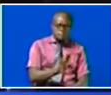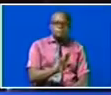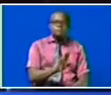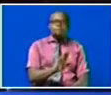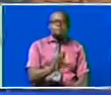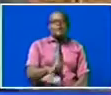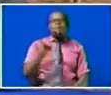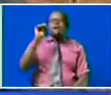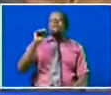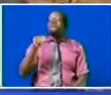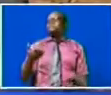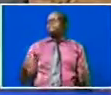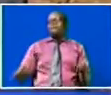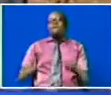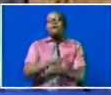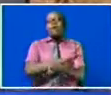ninakuta hapo